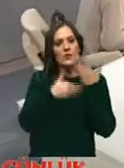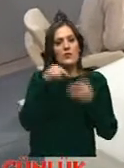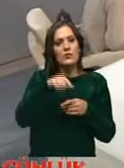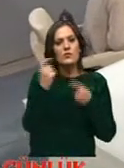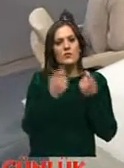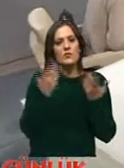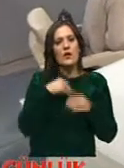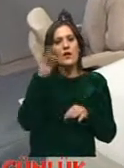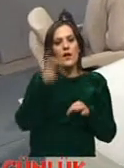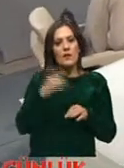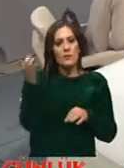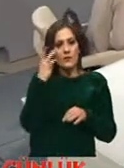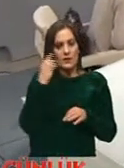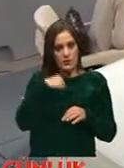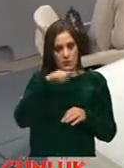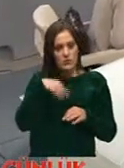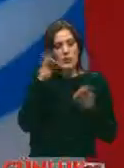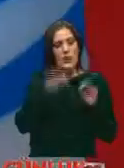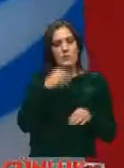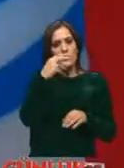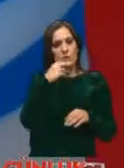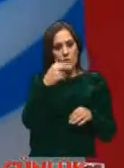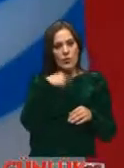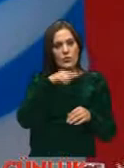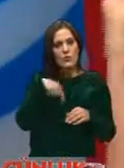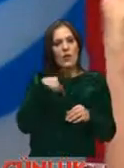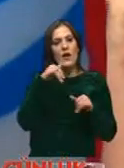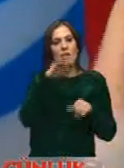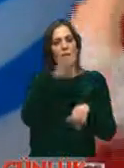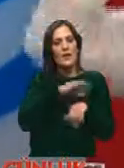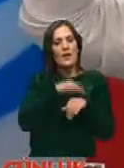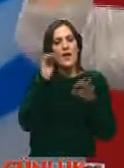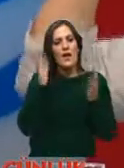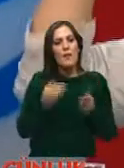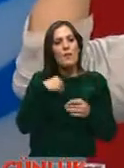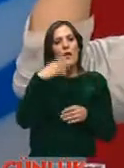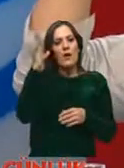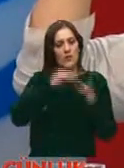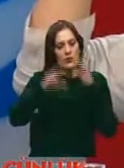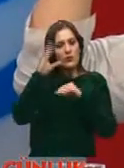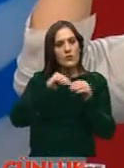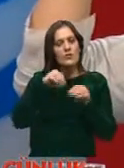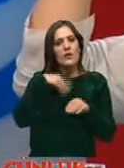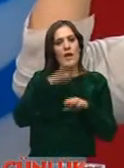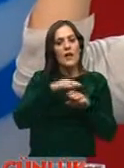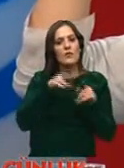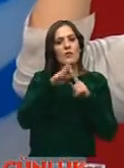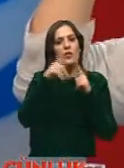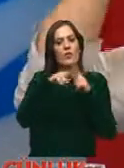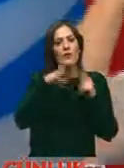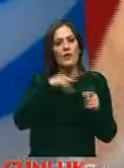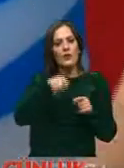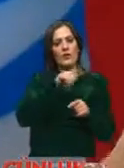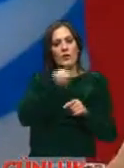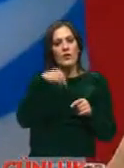bu işi. Yani hem dinliyoruz hem söylüyoruz. Kesinlikle. Aynı anda hem algılıyoruz. Tabii elimizde nota varsa bu arada